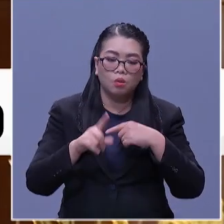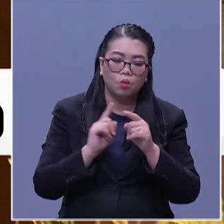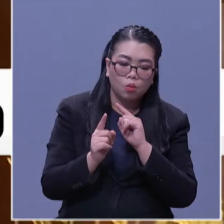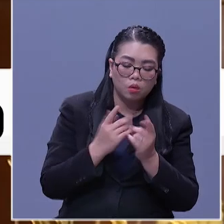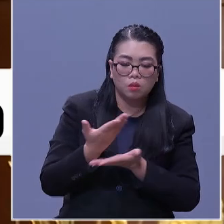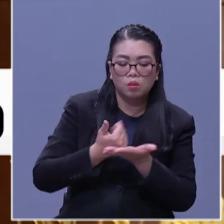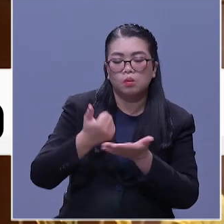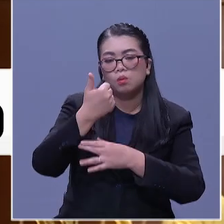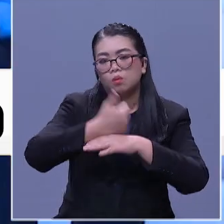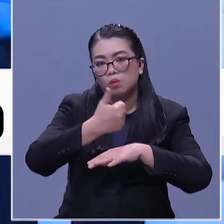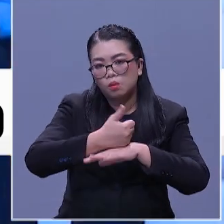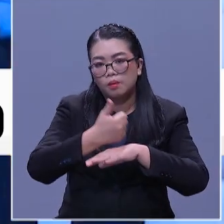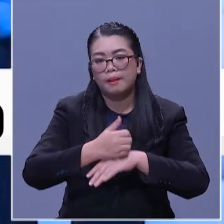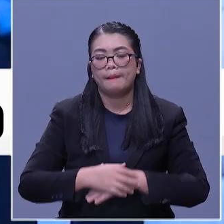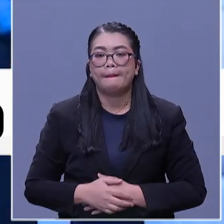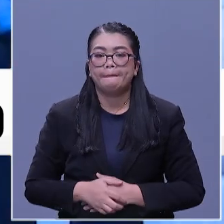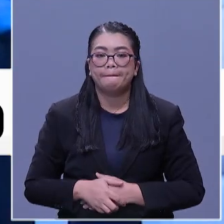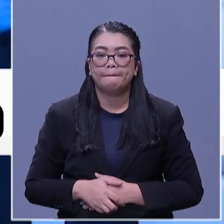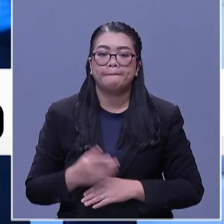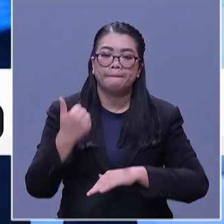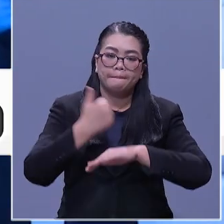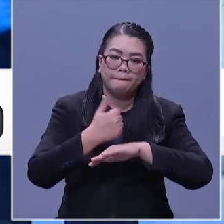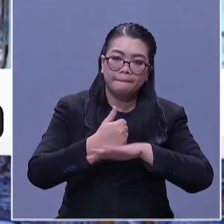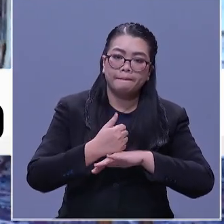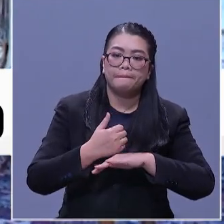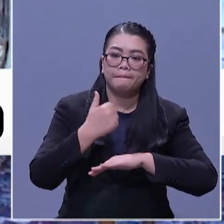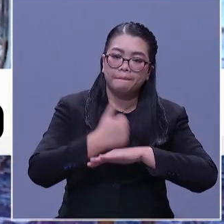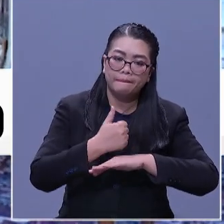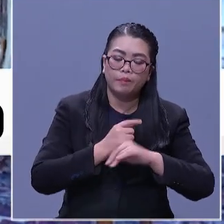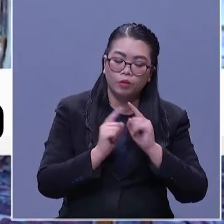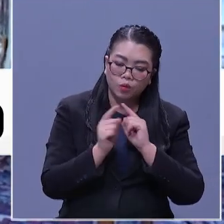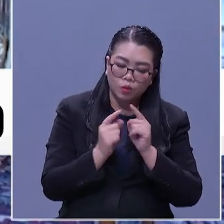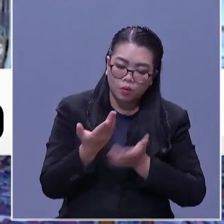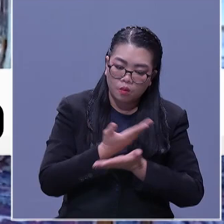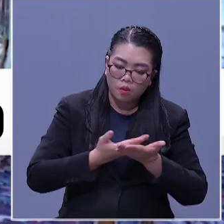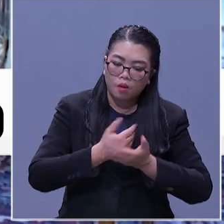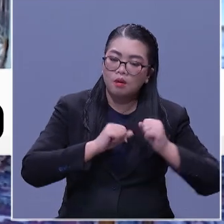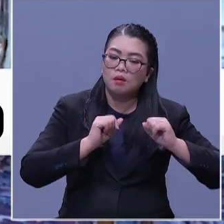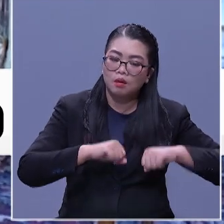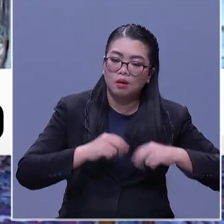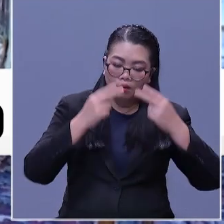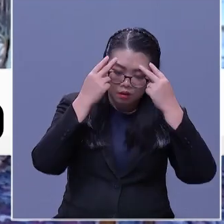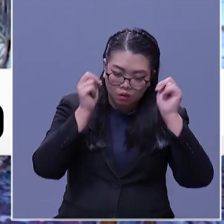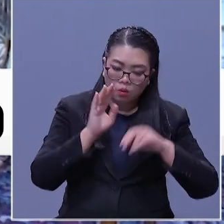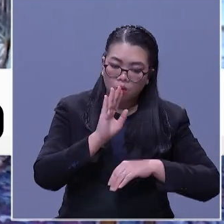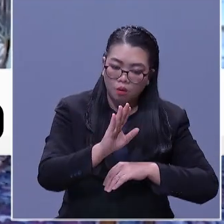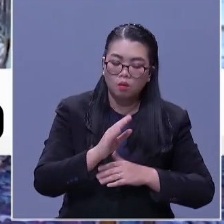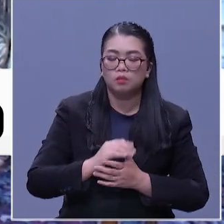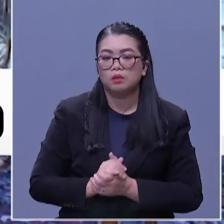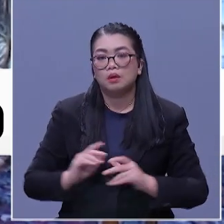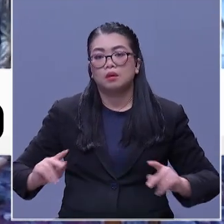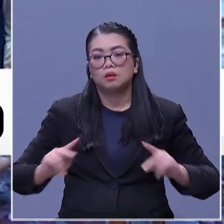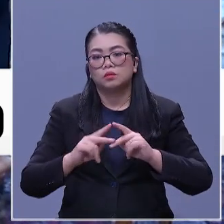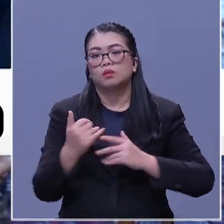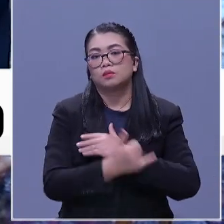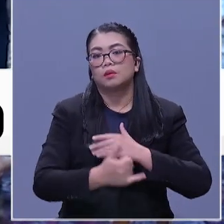มูฮัมหมัดอ่าบินอับดุลรมานบินยาซิมอาซานีนายกรัฐมนตรีและรัฐมนตรีว่าการ